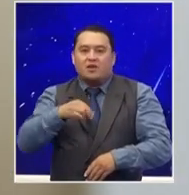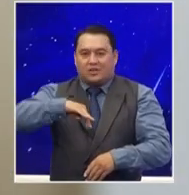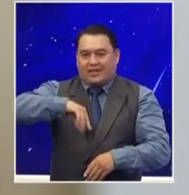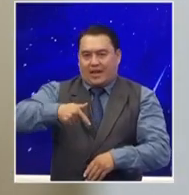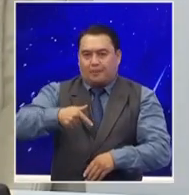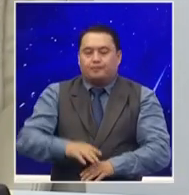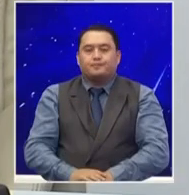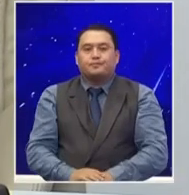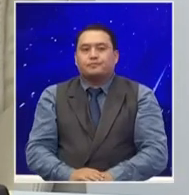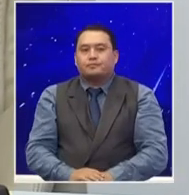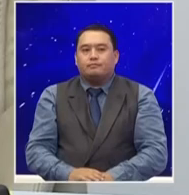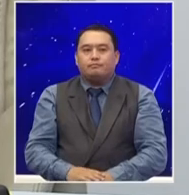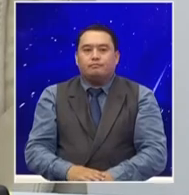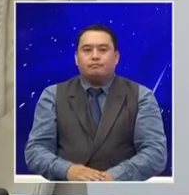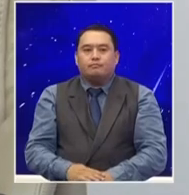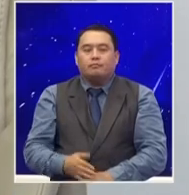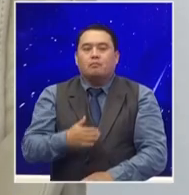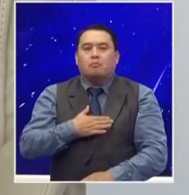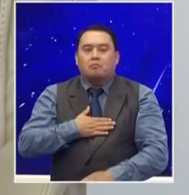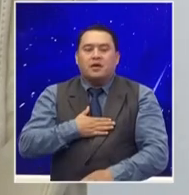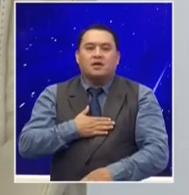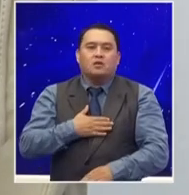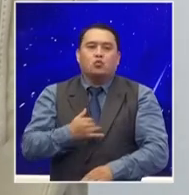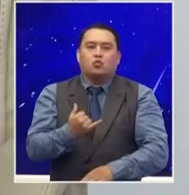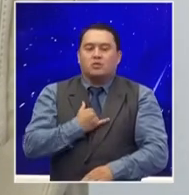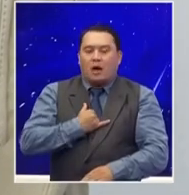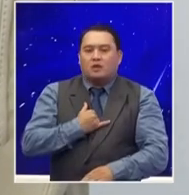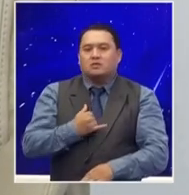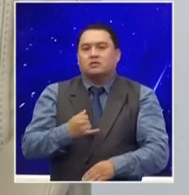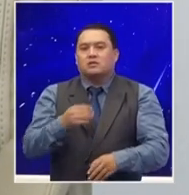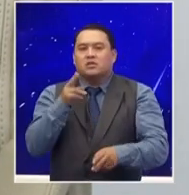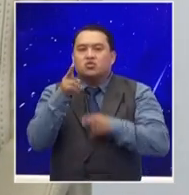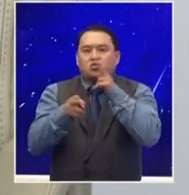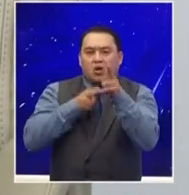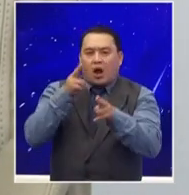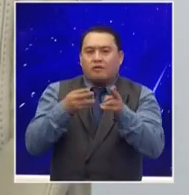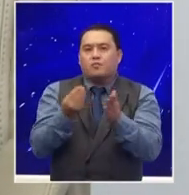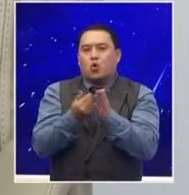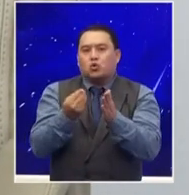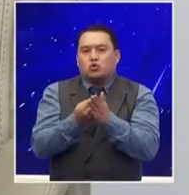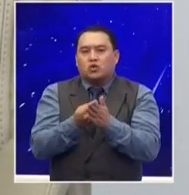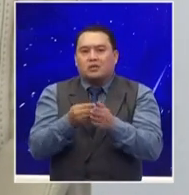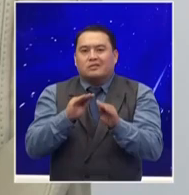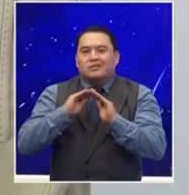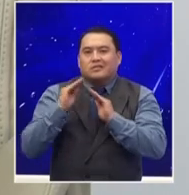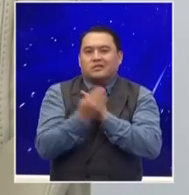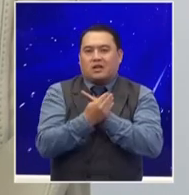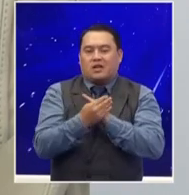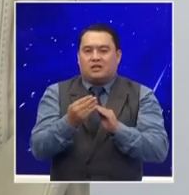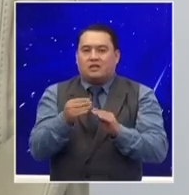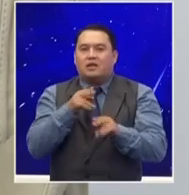бюджетных средств. Мы очень часто подвергались критике о том, что бюджет не открытый, многие вещи не